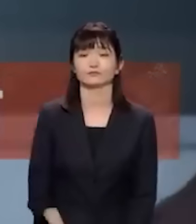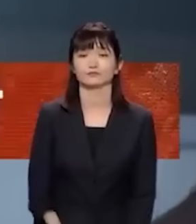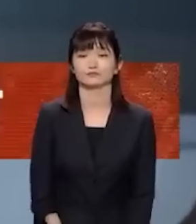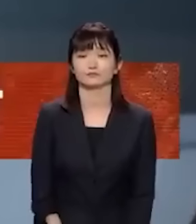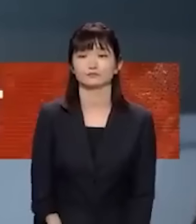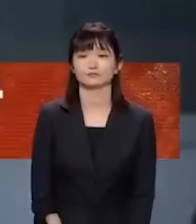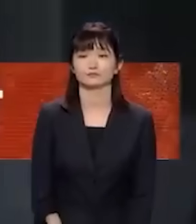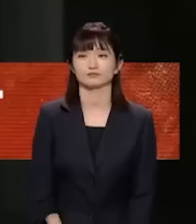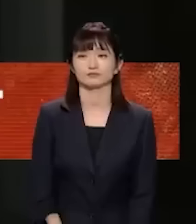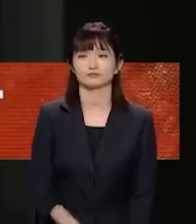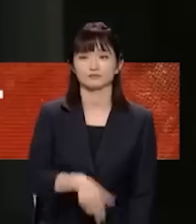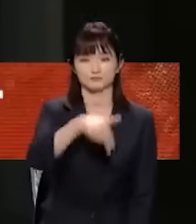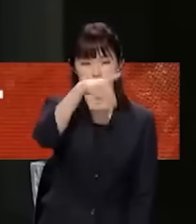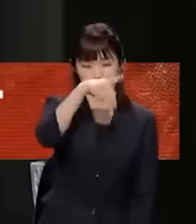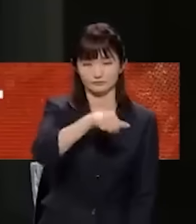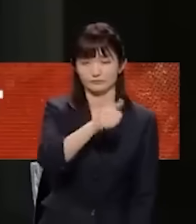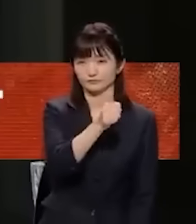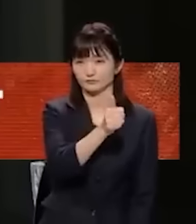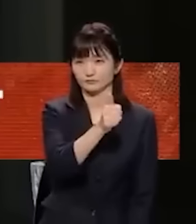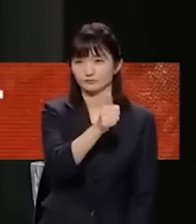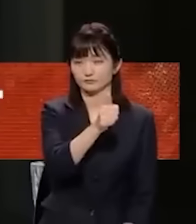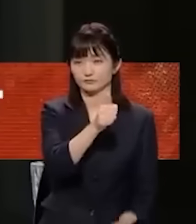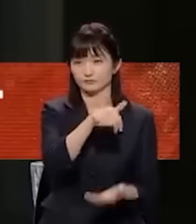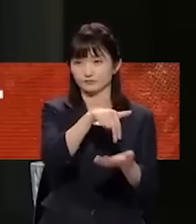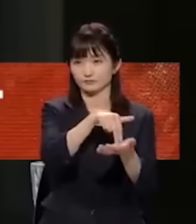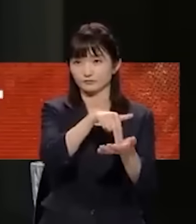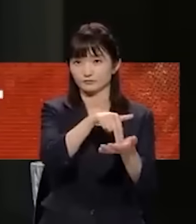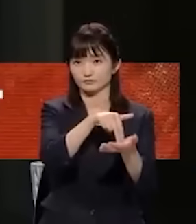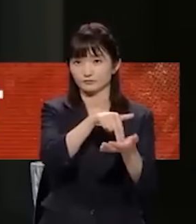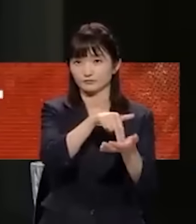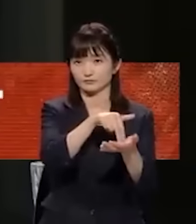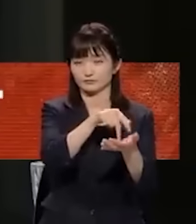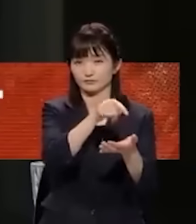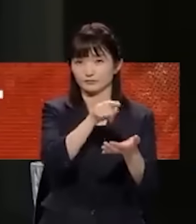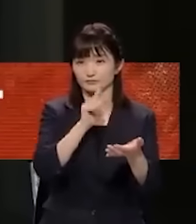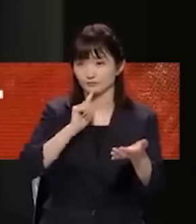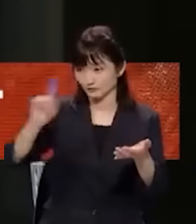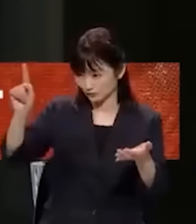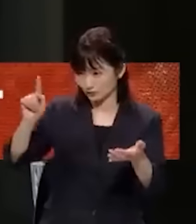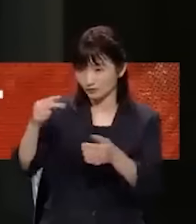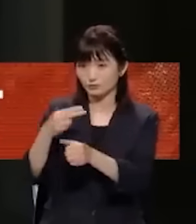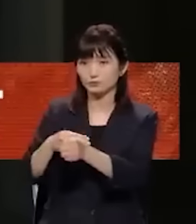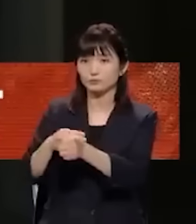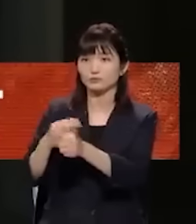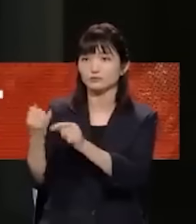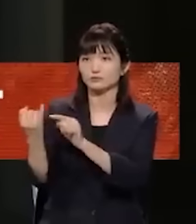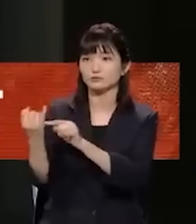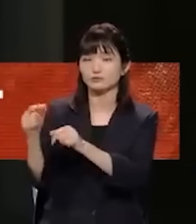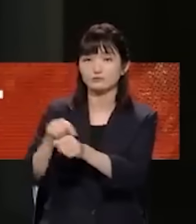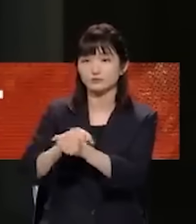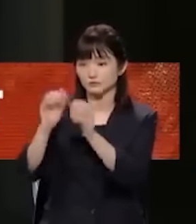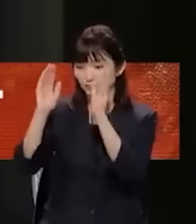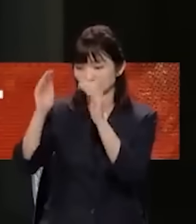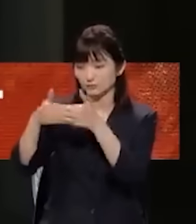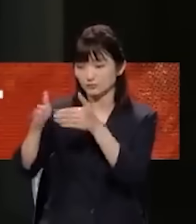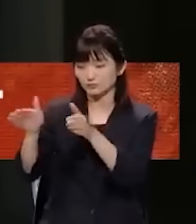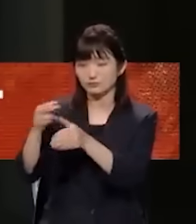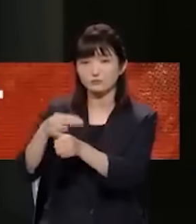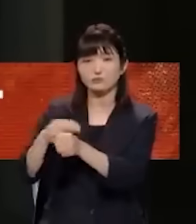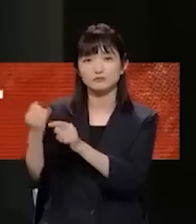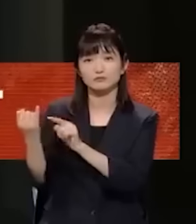이번에이 주호민 미측에 의해서 고소를 당한 교사 교사분 특수 학급 교사님